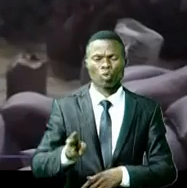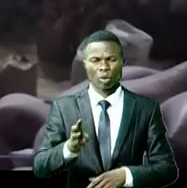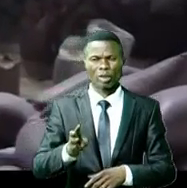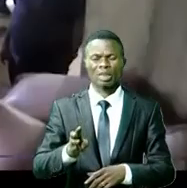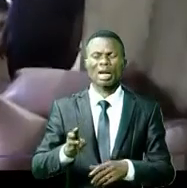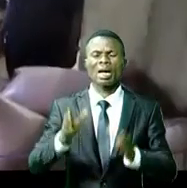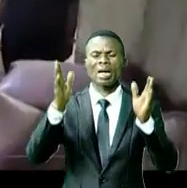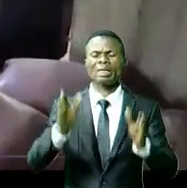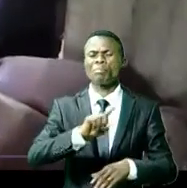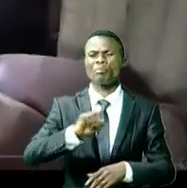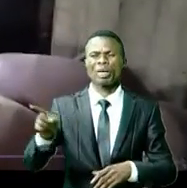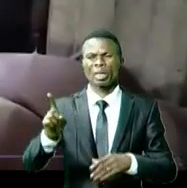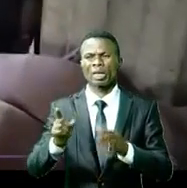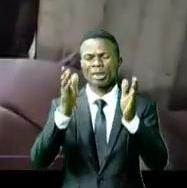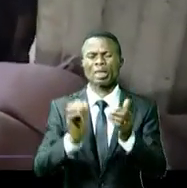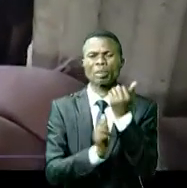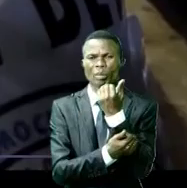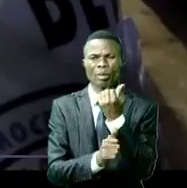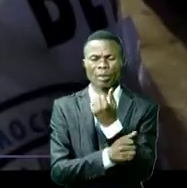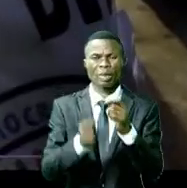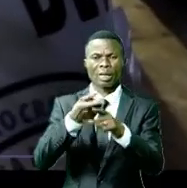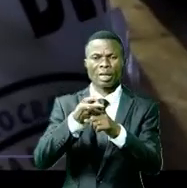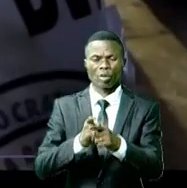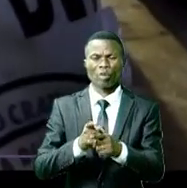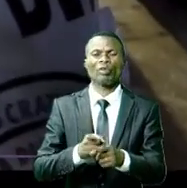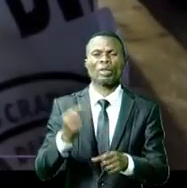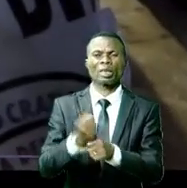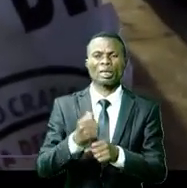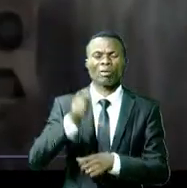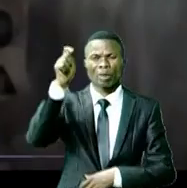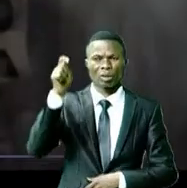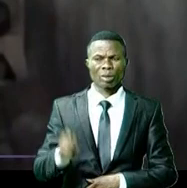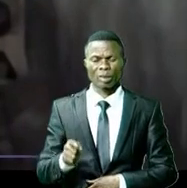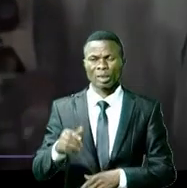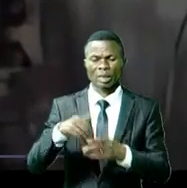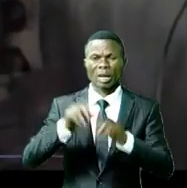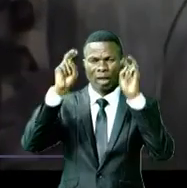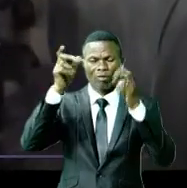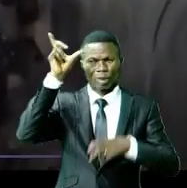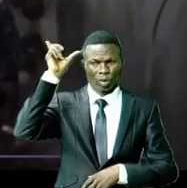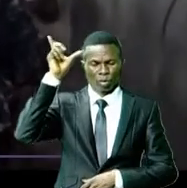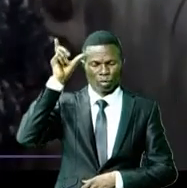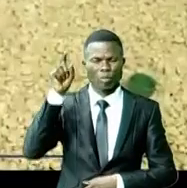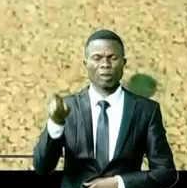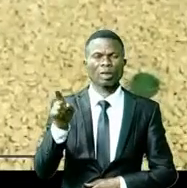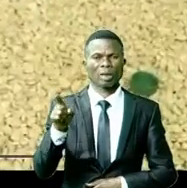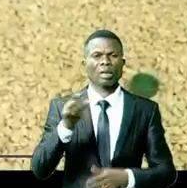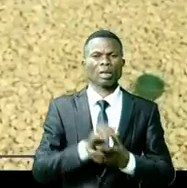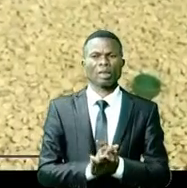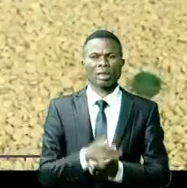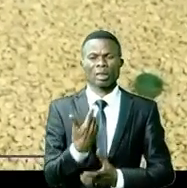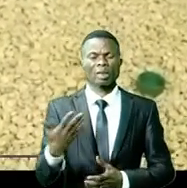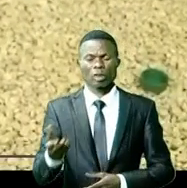de maïs produits de la ferme militaire de Baya. Nous sommes là à Lubumbashi, capitale du cuivre. Des